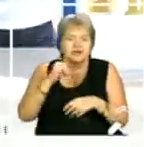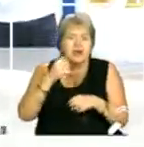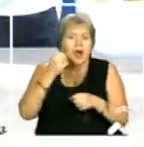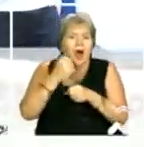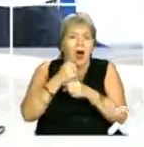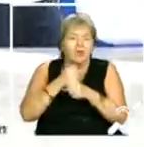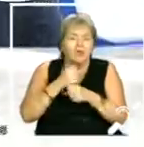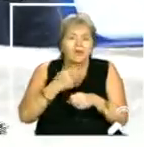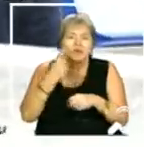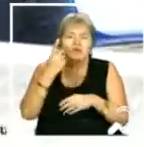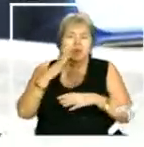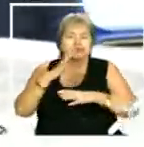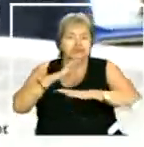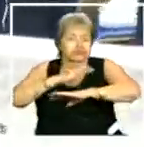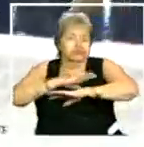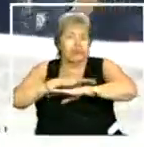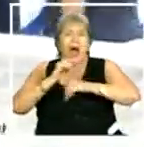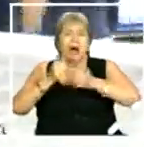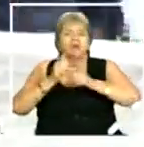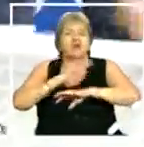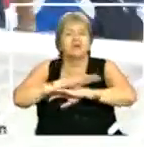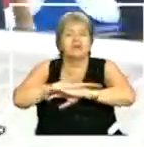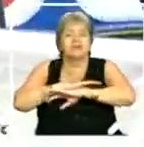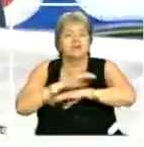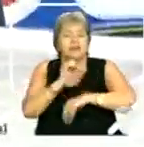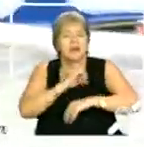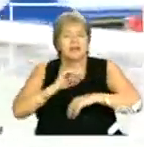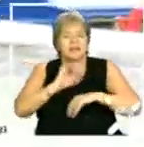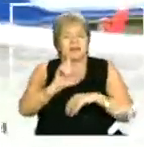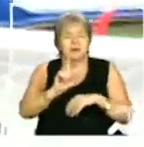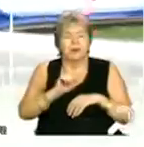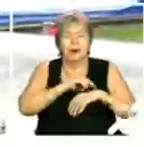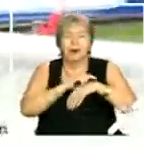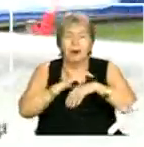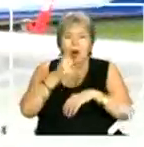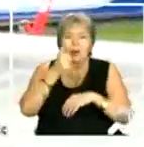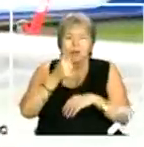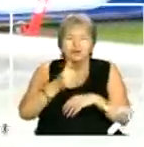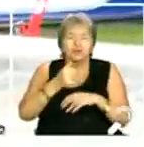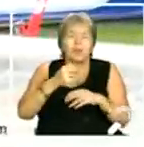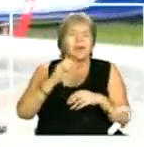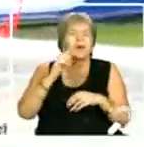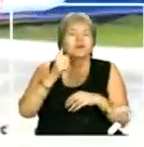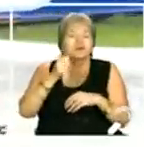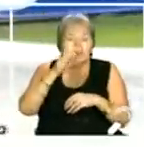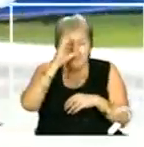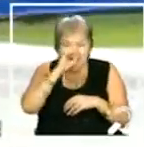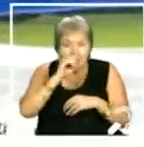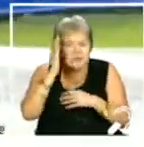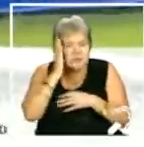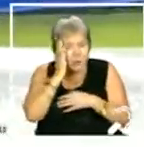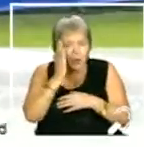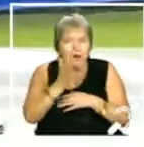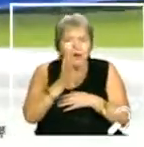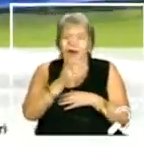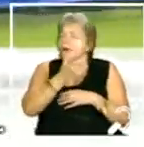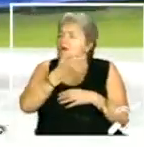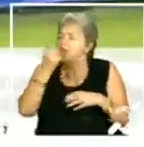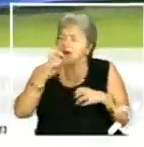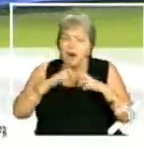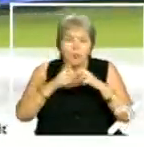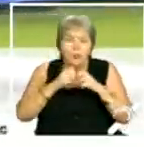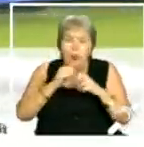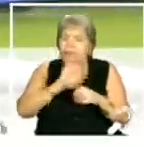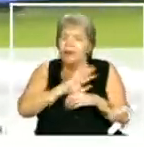o autodisciplină extrem de riguroasă la ora 11 în pat. N-au fost niciun fel de probleme